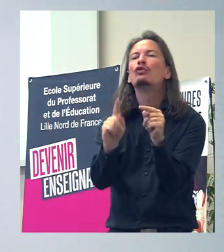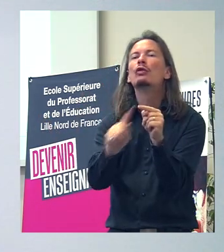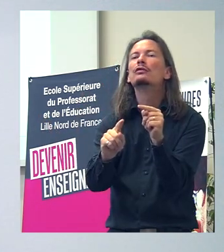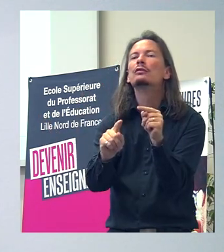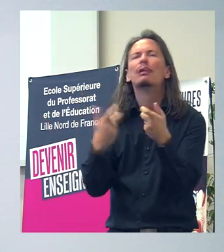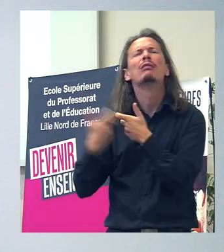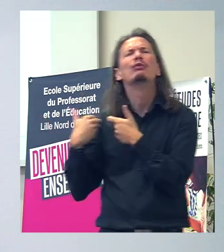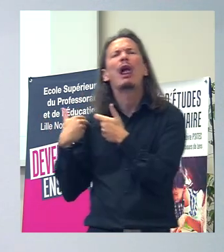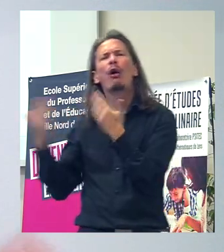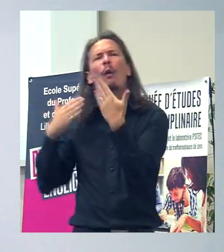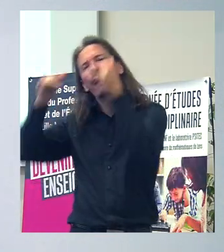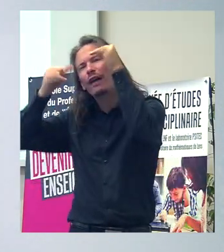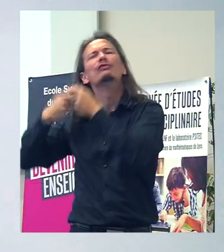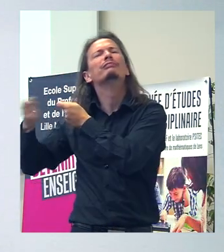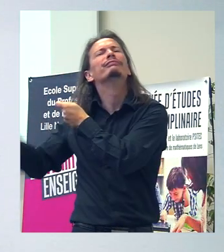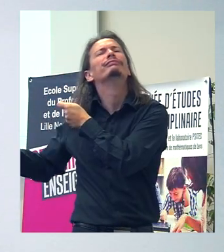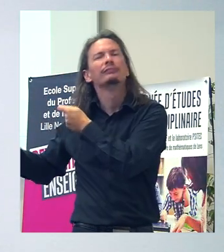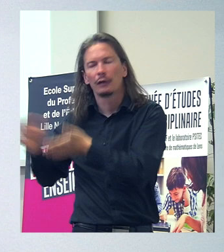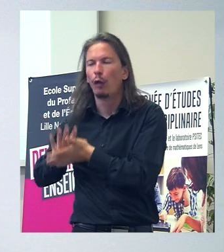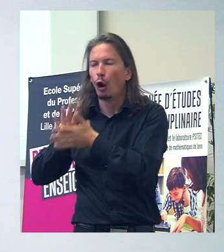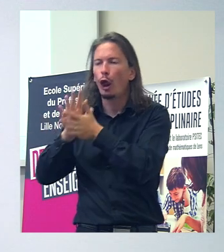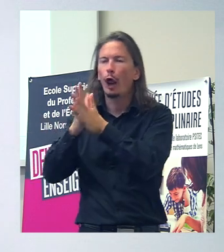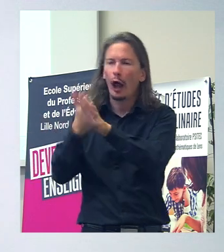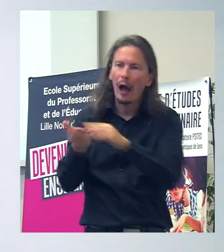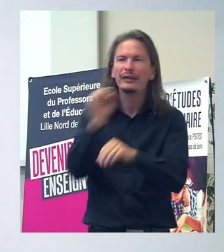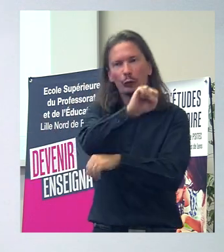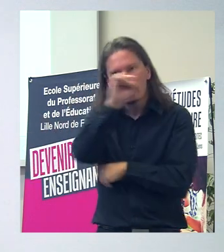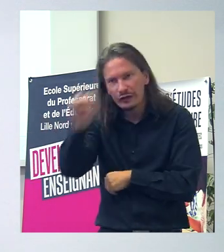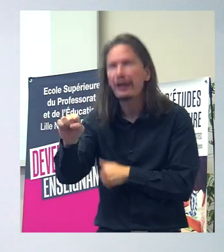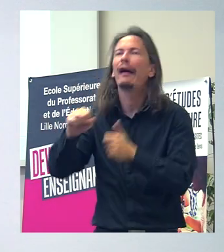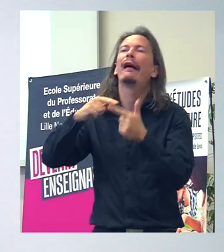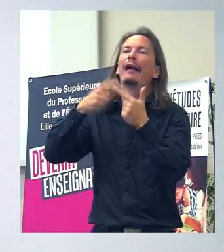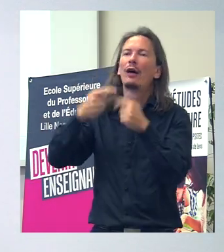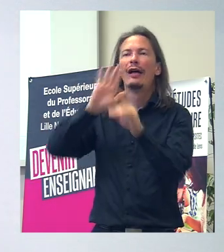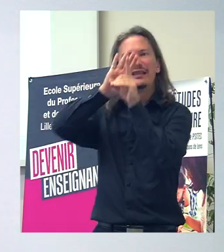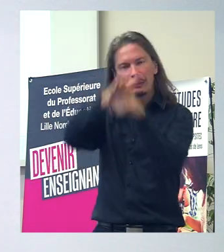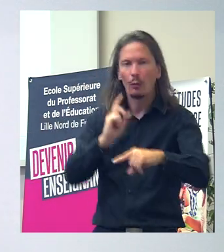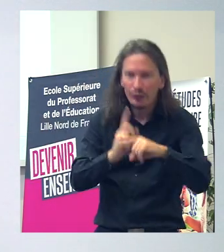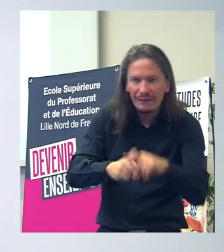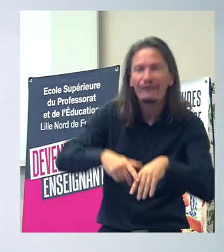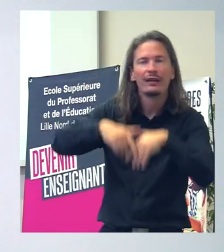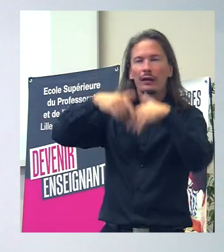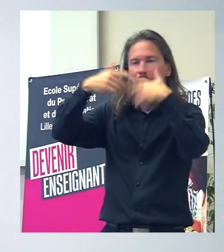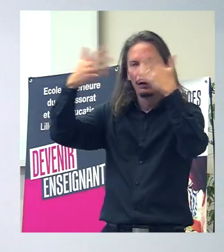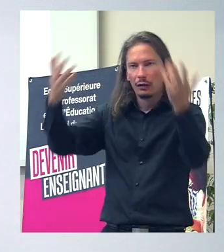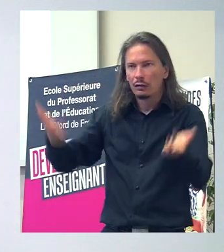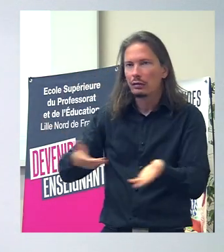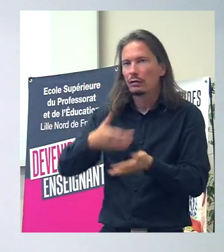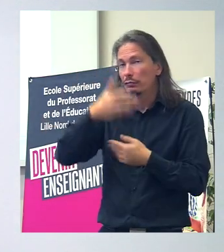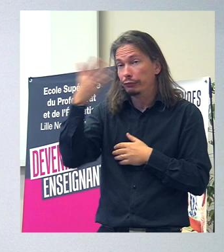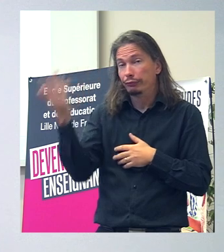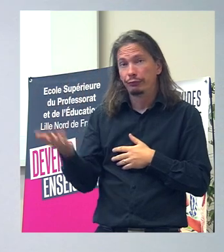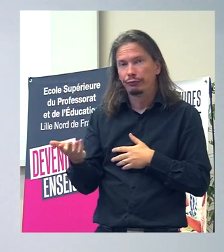je suis dans la distribution des vaches et puis on est passé par la sécurité sociale, par la discrimination positive, par